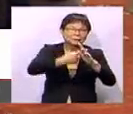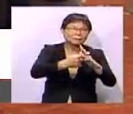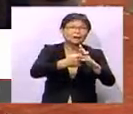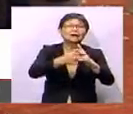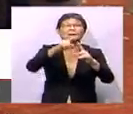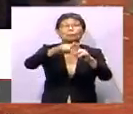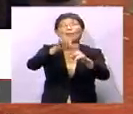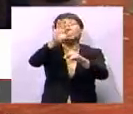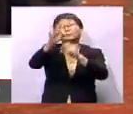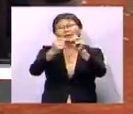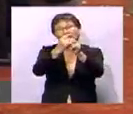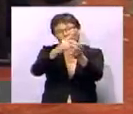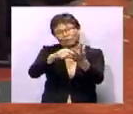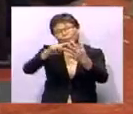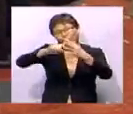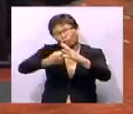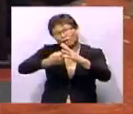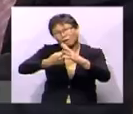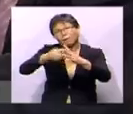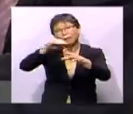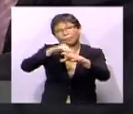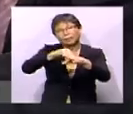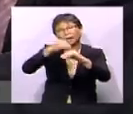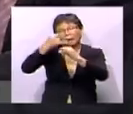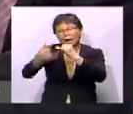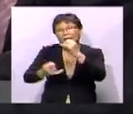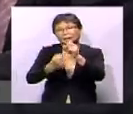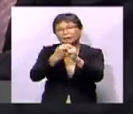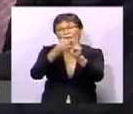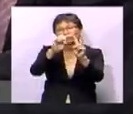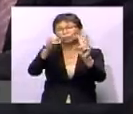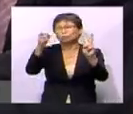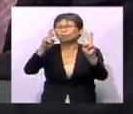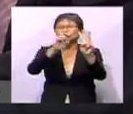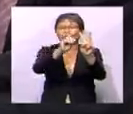suku ketiga tahun ini dan memulakan operasi pada penghujung tahun 2020.